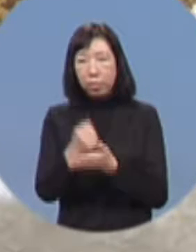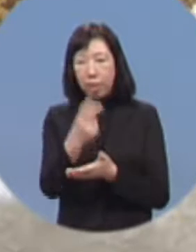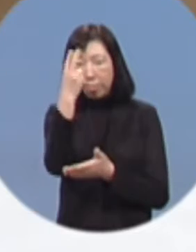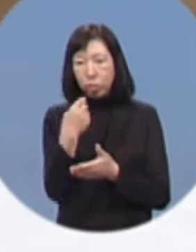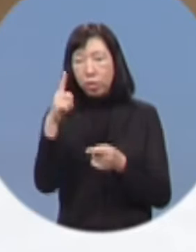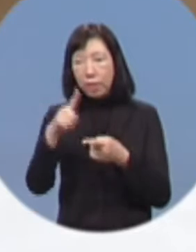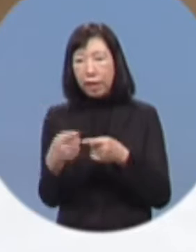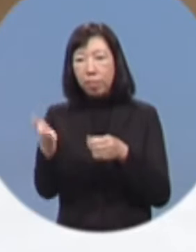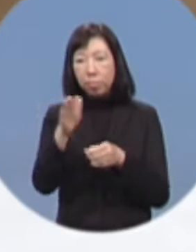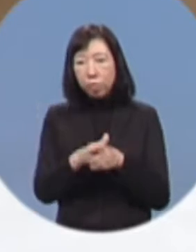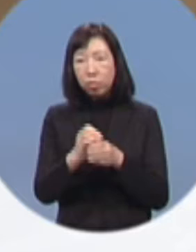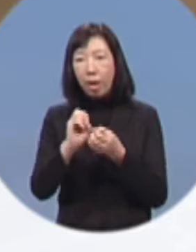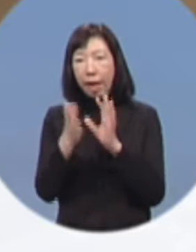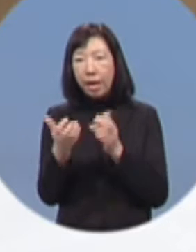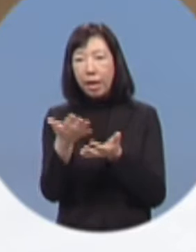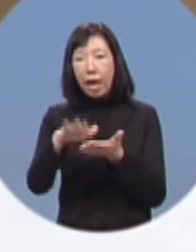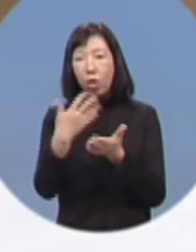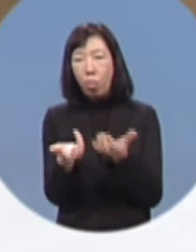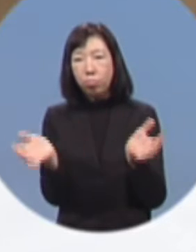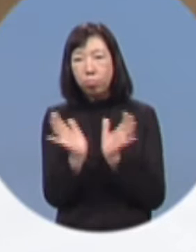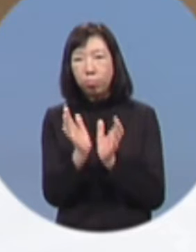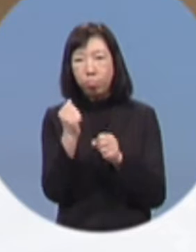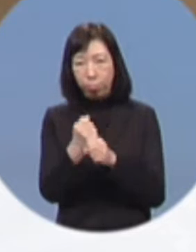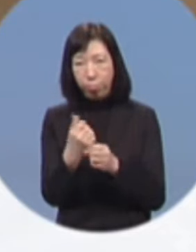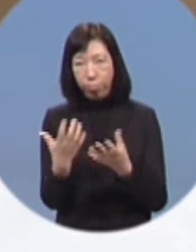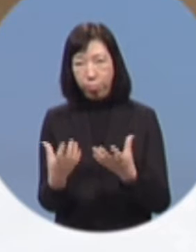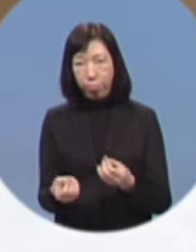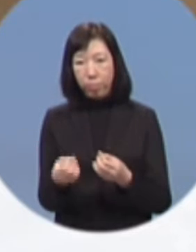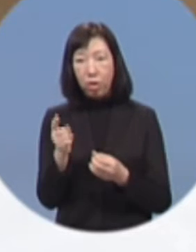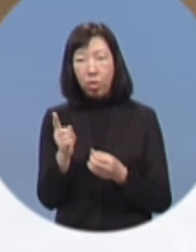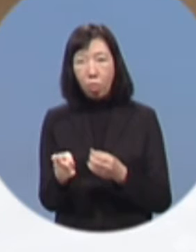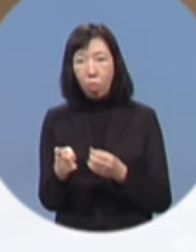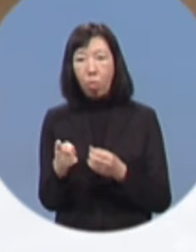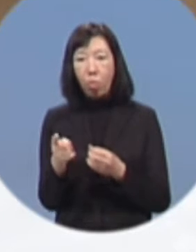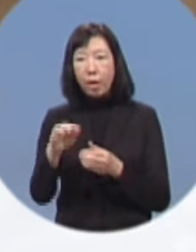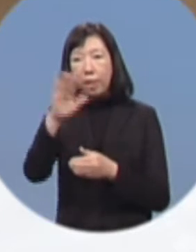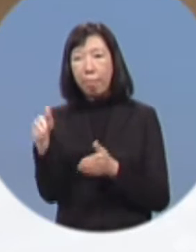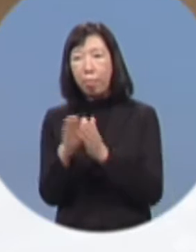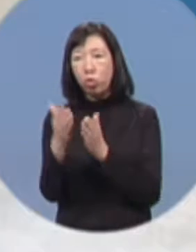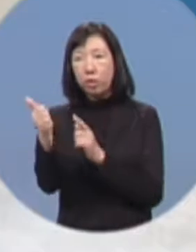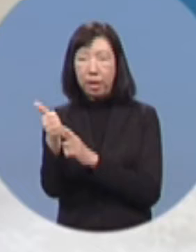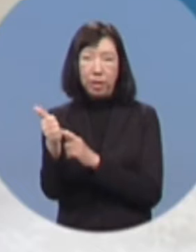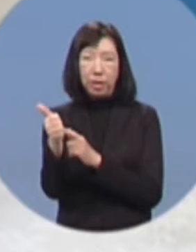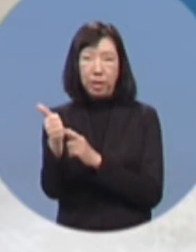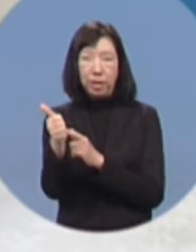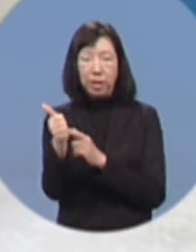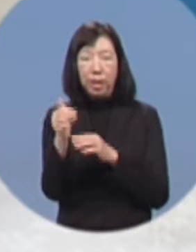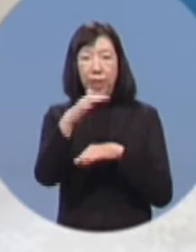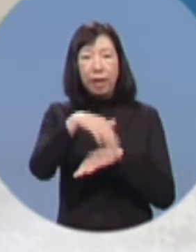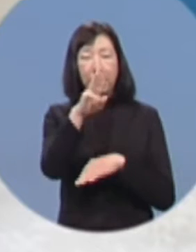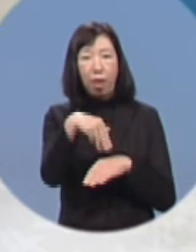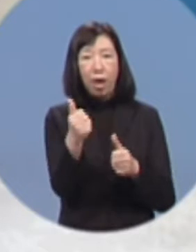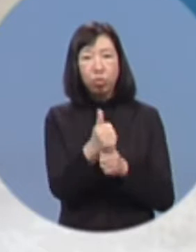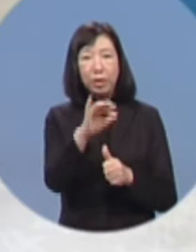な要素を加えた花籠などを制作するものです。この日は制作者の山本富彦さんに滝